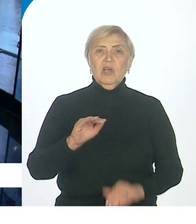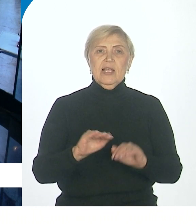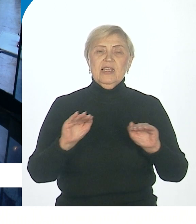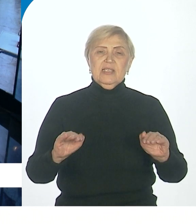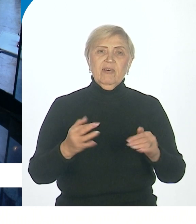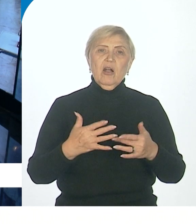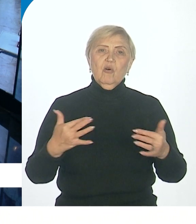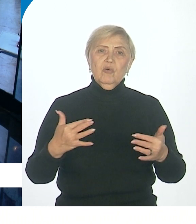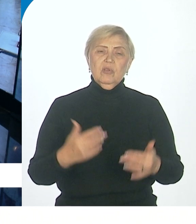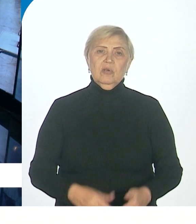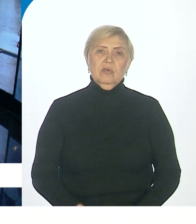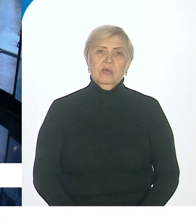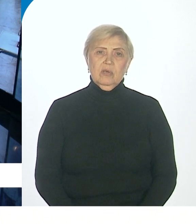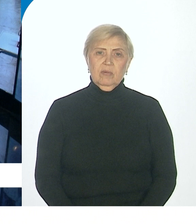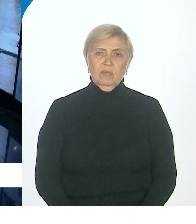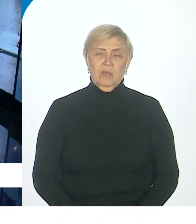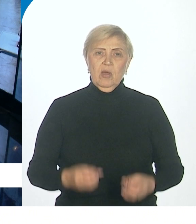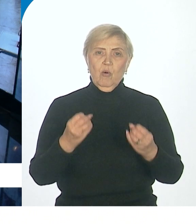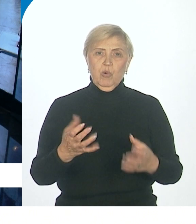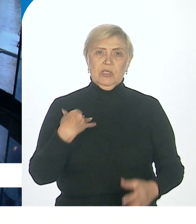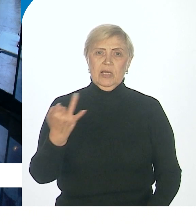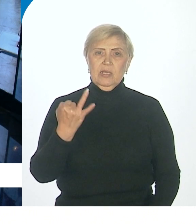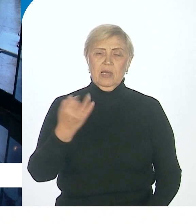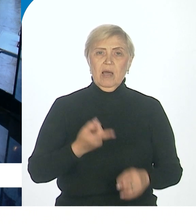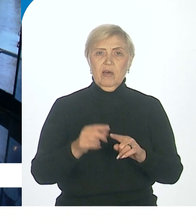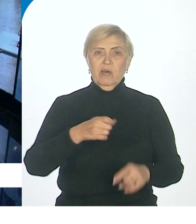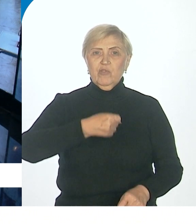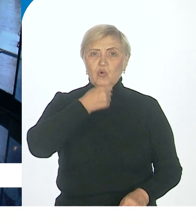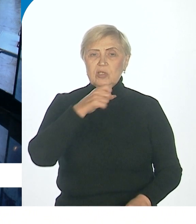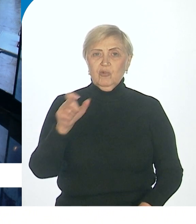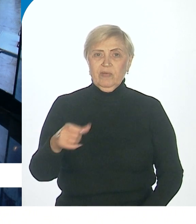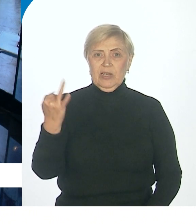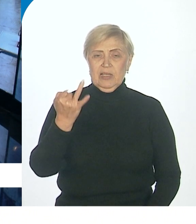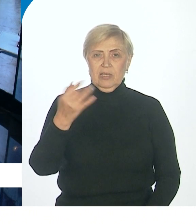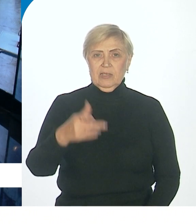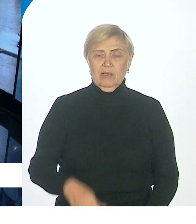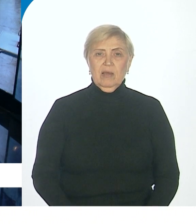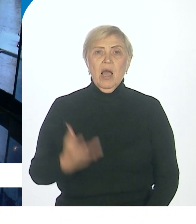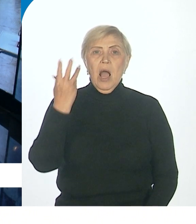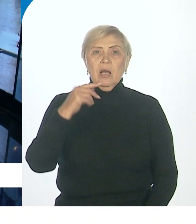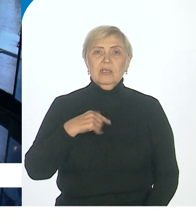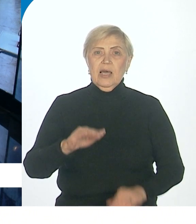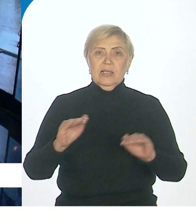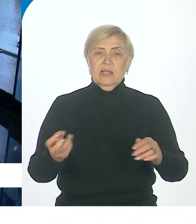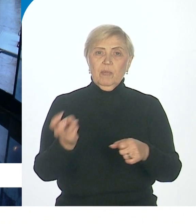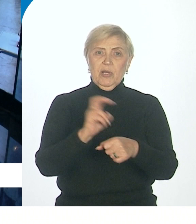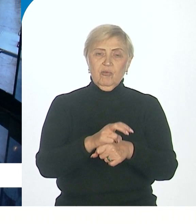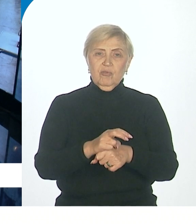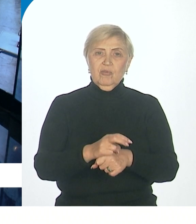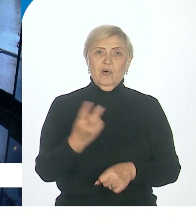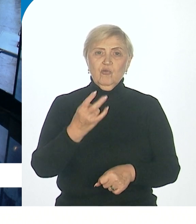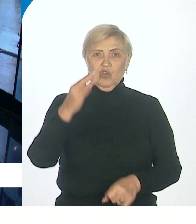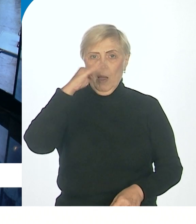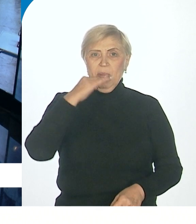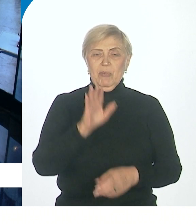но это просто интересно, это взрослому человеку интересно. Я уверен, что у вас, когда дети приходят, там еще отцов отгонять потом надо. Да,